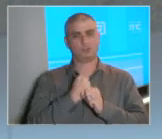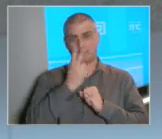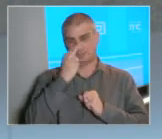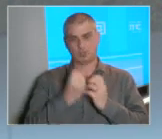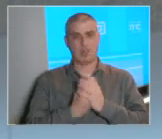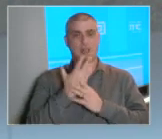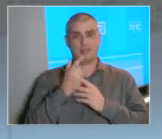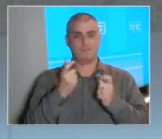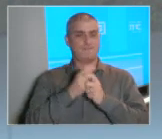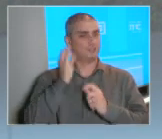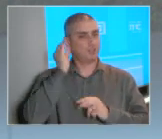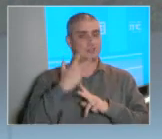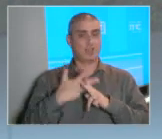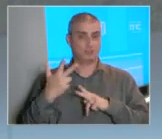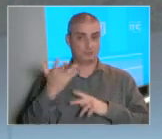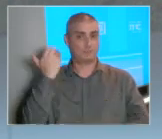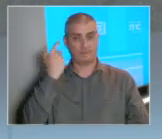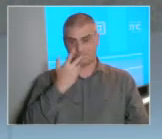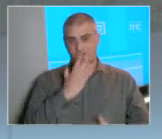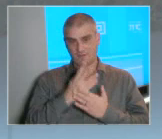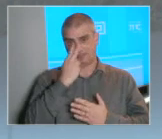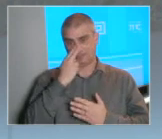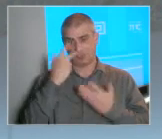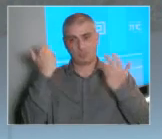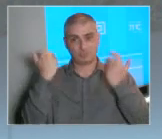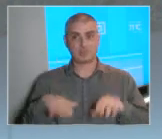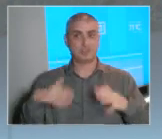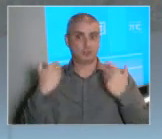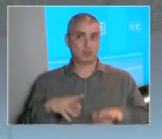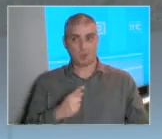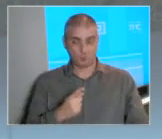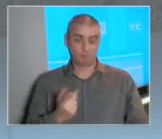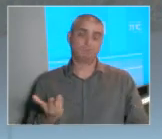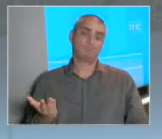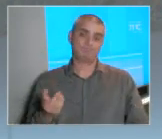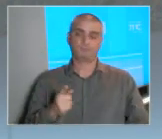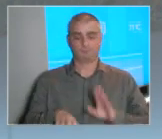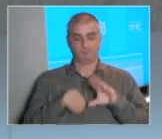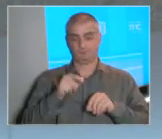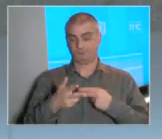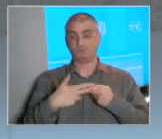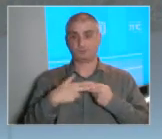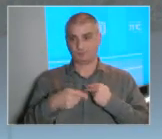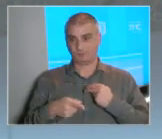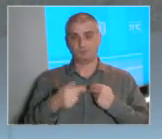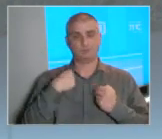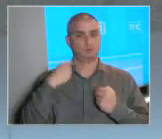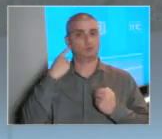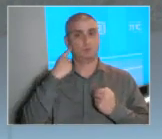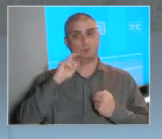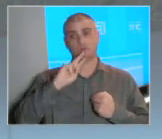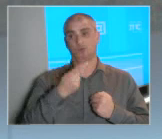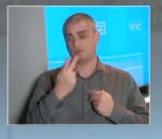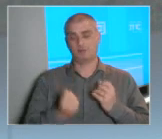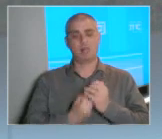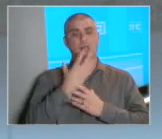ניסיון להקים מפלגת נשים. בעבר הניסיונות האלה נכשלו. והנה בבחירות הקרובות אנו שומעים שוב